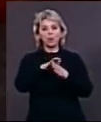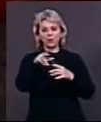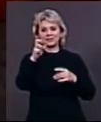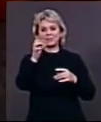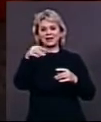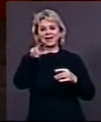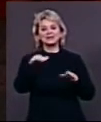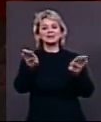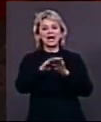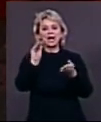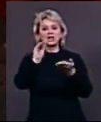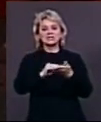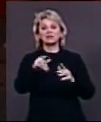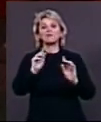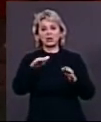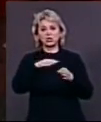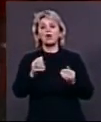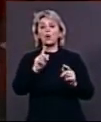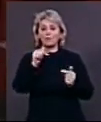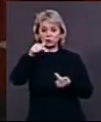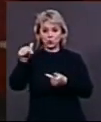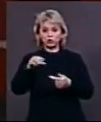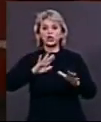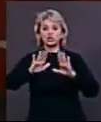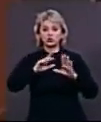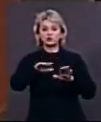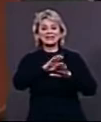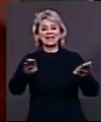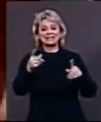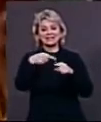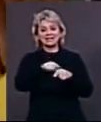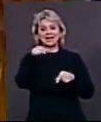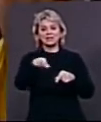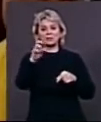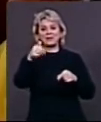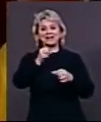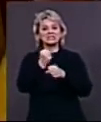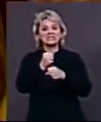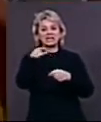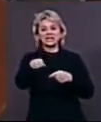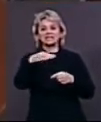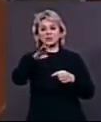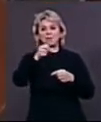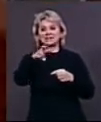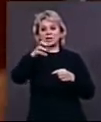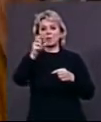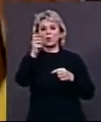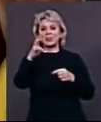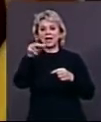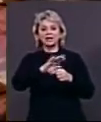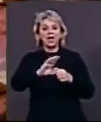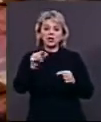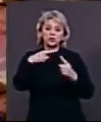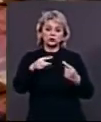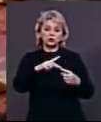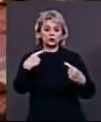бред. Такая оценка вполне устраивает режиссера, ведь на сцене этот самый бред производят тибетские монахи или все-таки не